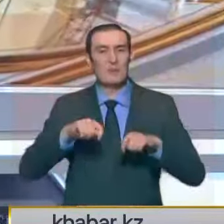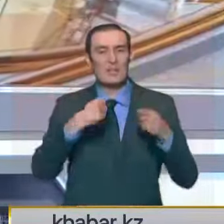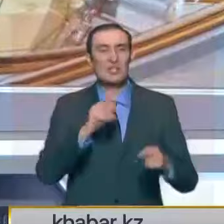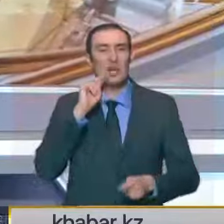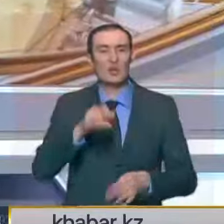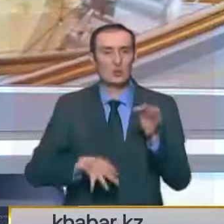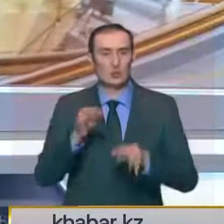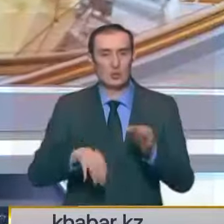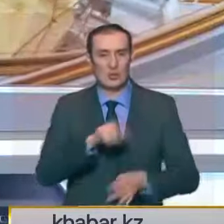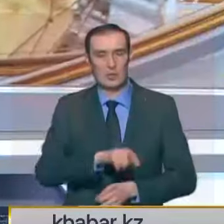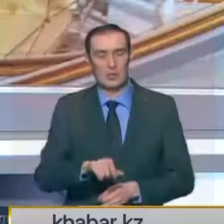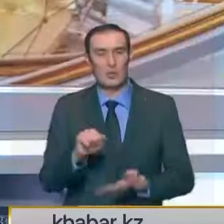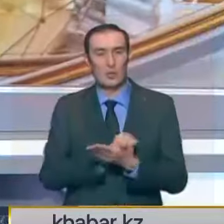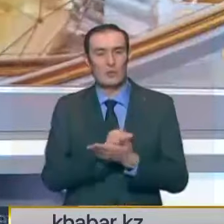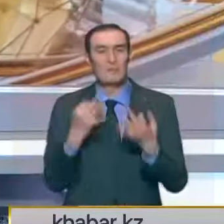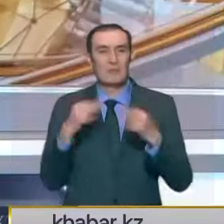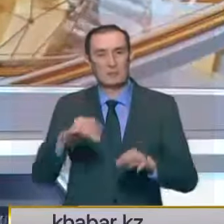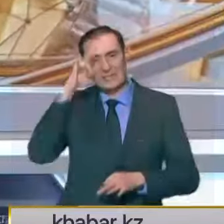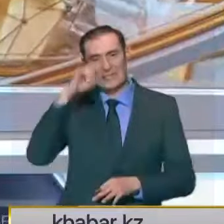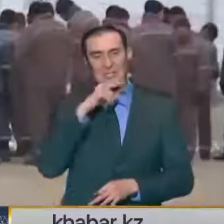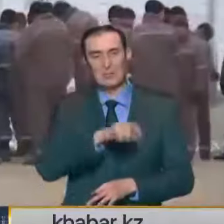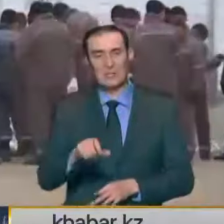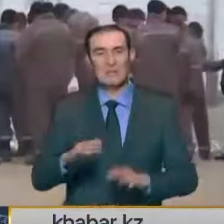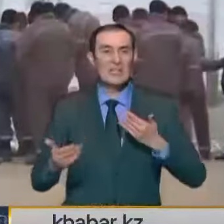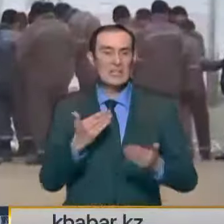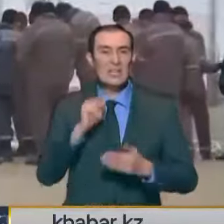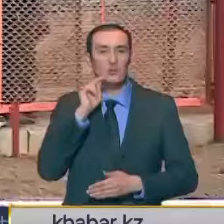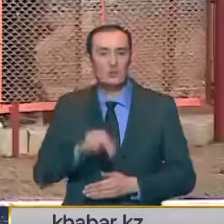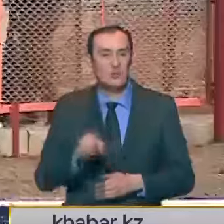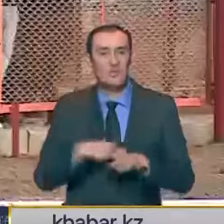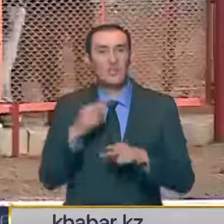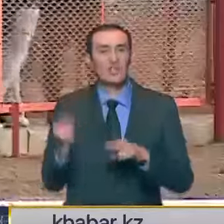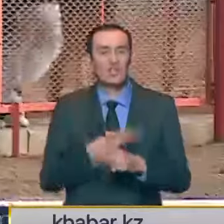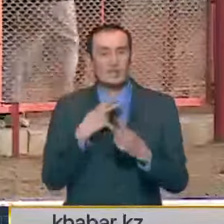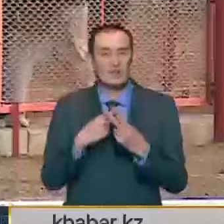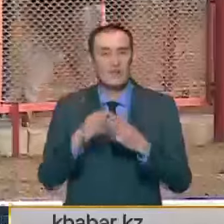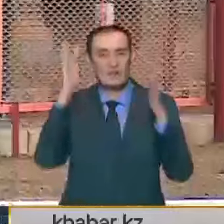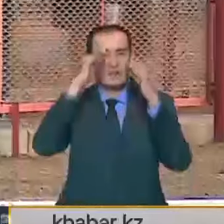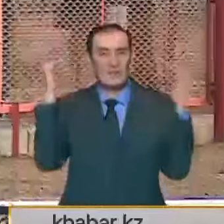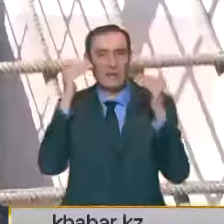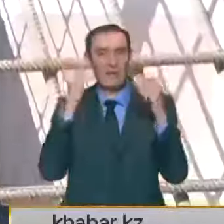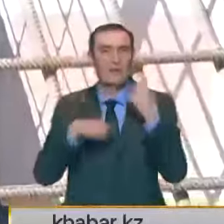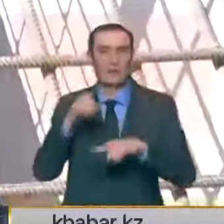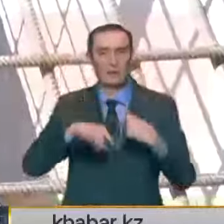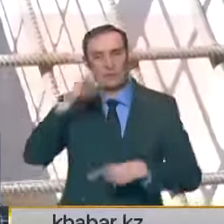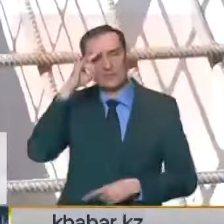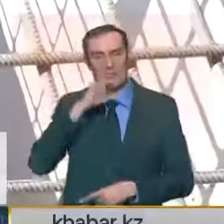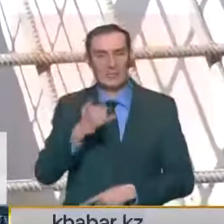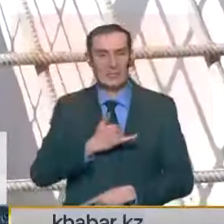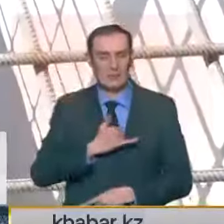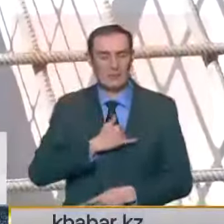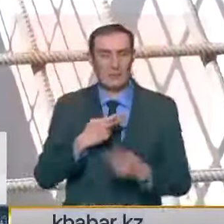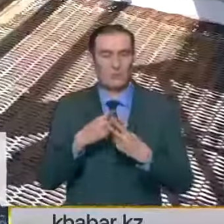осуждённых лиц документ позволит казахстанским гражданам в случае их осуждения или лишения свободы во Вьетнаме отбывать наказание в нашей